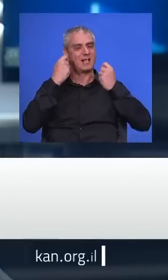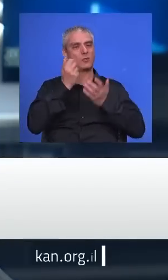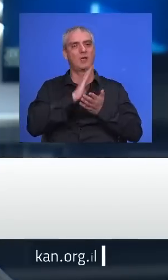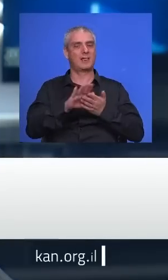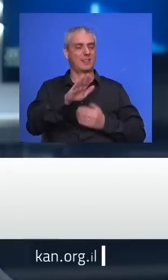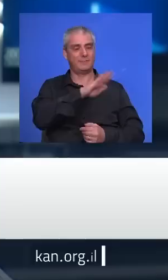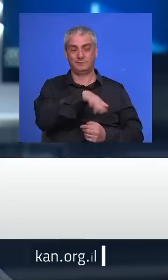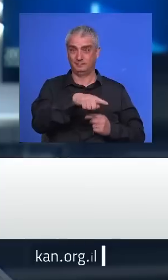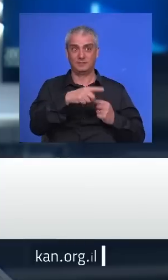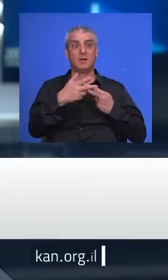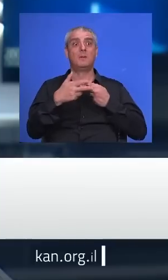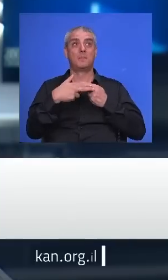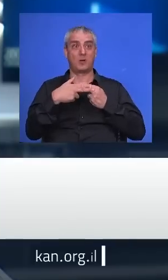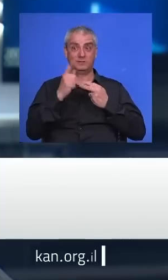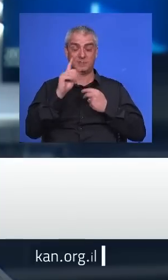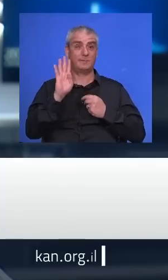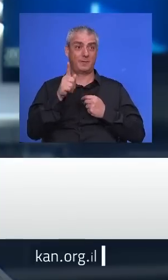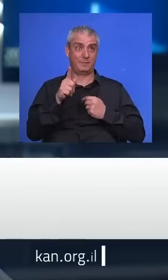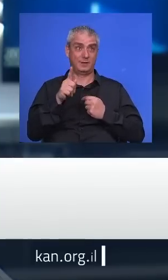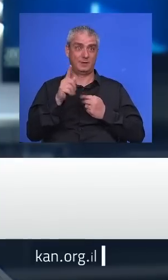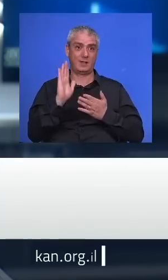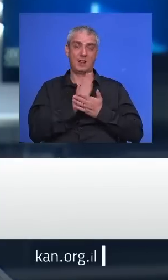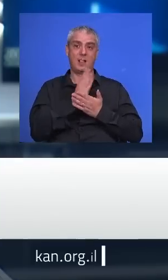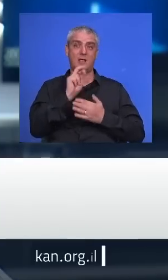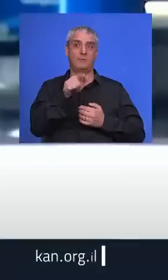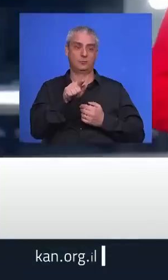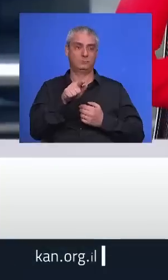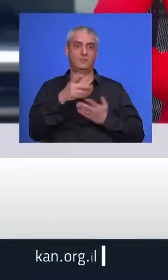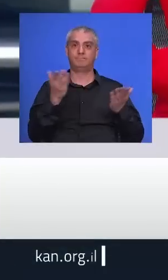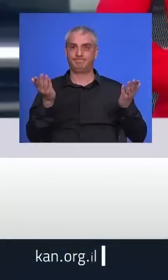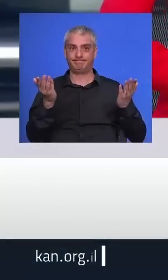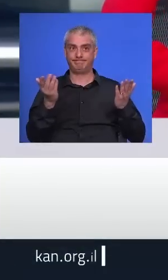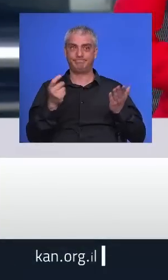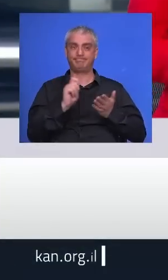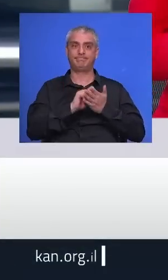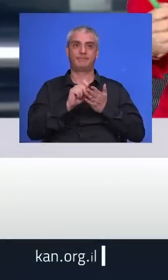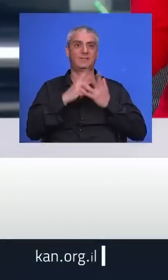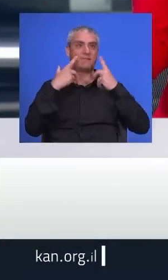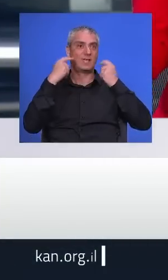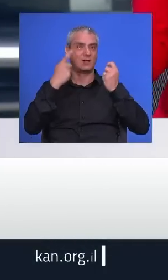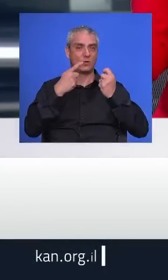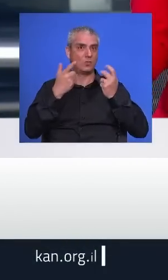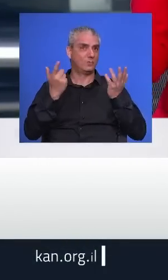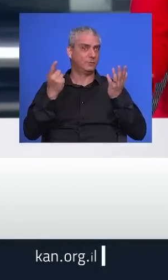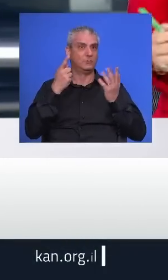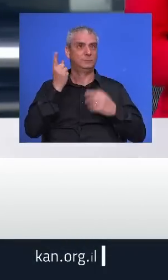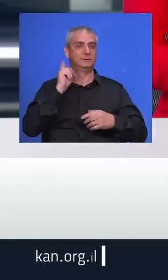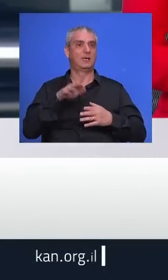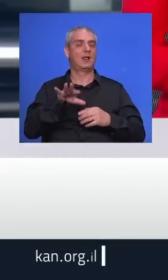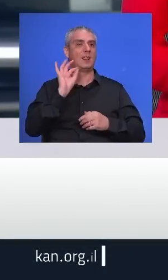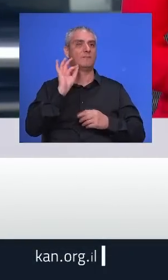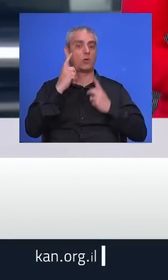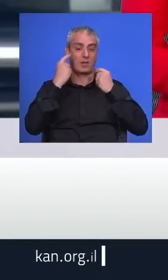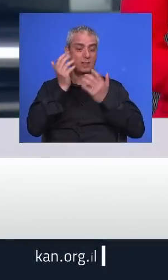לפעוטות, בקרוב יצטרך נתניהו להכריע בנושא הזה, ולירן חוג'יינוב כתבנו לענייני חינוך, ולמעשה יצטרך לבחור חינוך